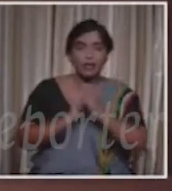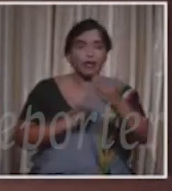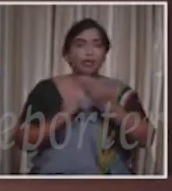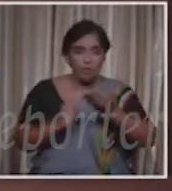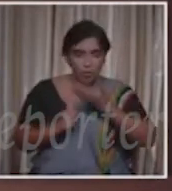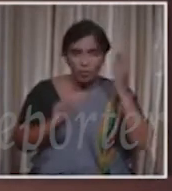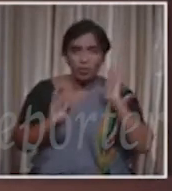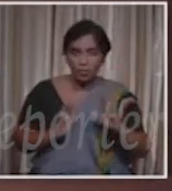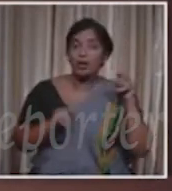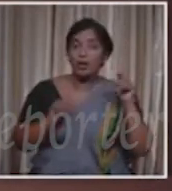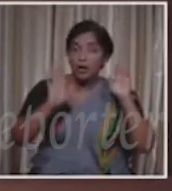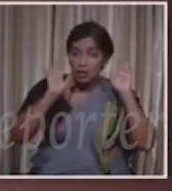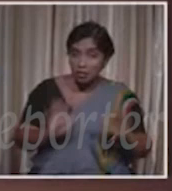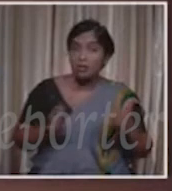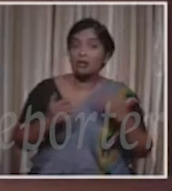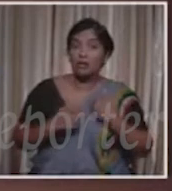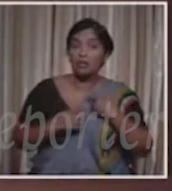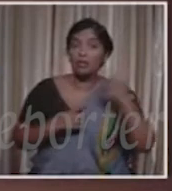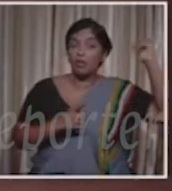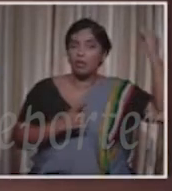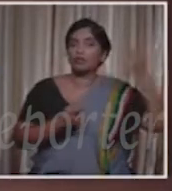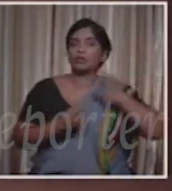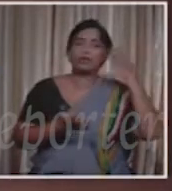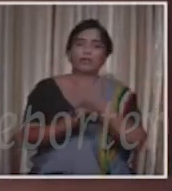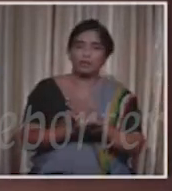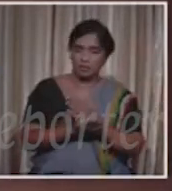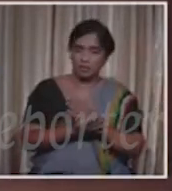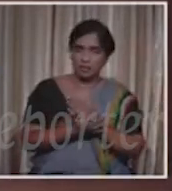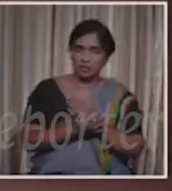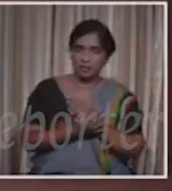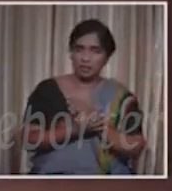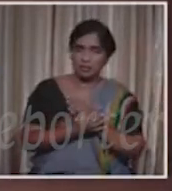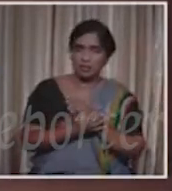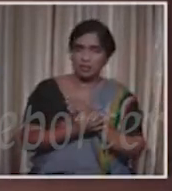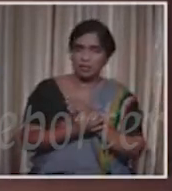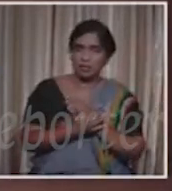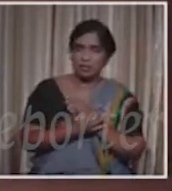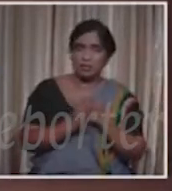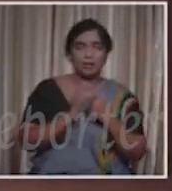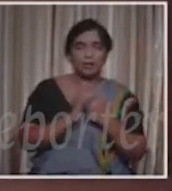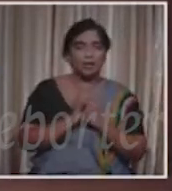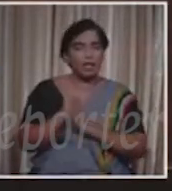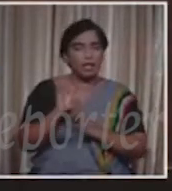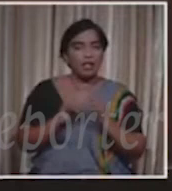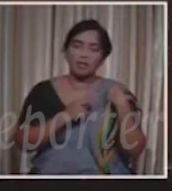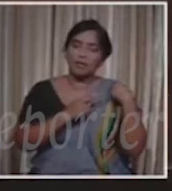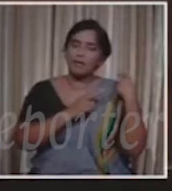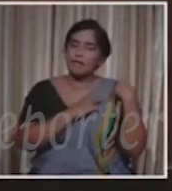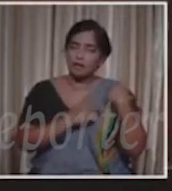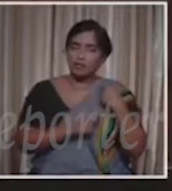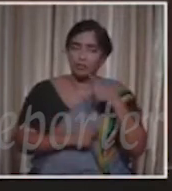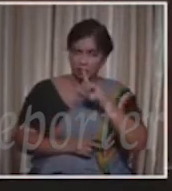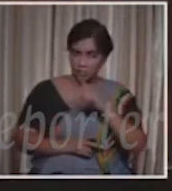තිබුණා මේක වැලක්වීම සඳහා අවශ්‍ය වෙන පියවර මට ගත හැකි තිබුණා හැබැයි මට ඉහලා දෙන්න මේක කරන්න එපයි කිව්වා රහන් රත්නත්තුමා ගරු